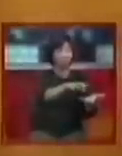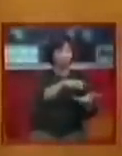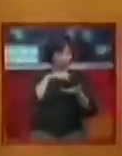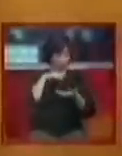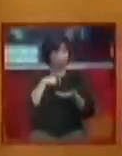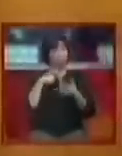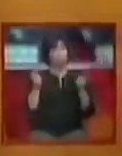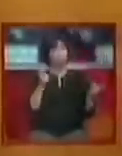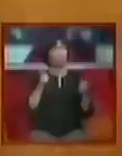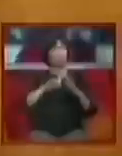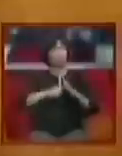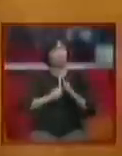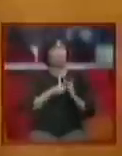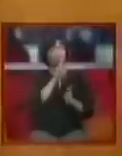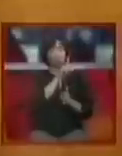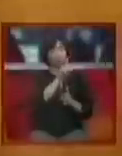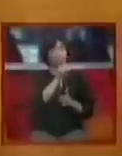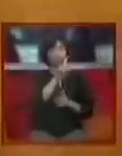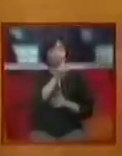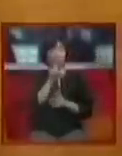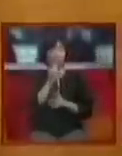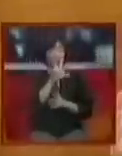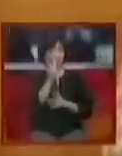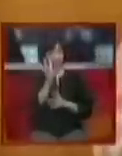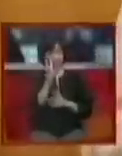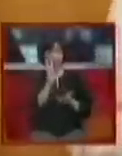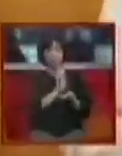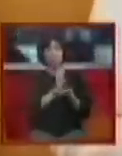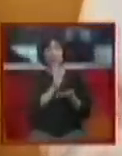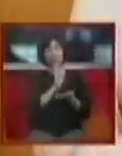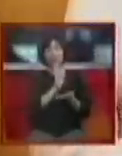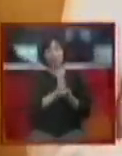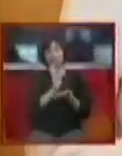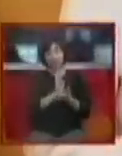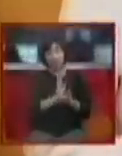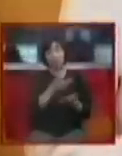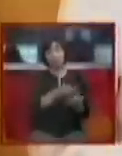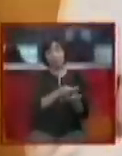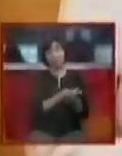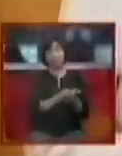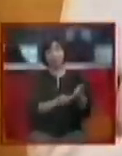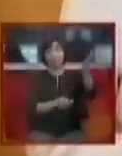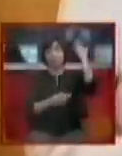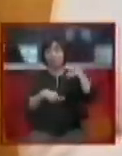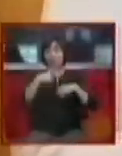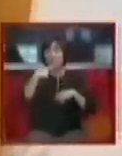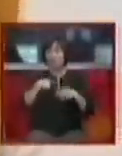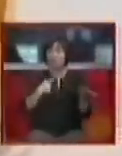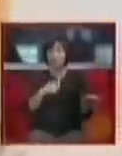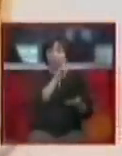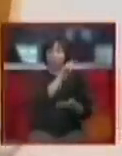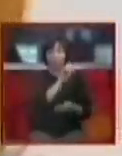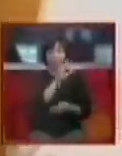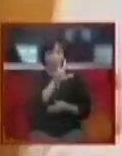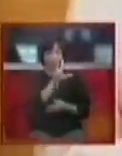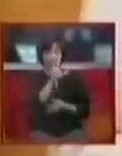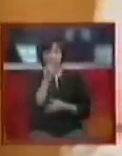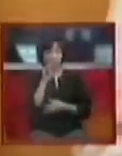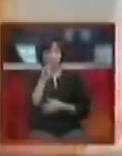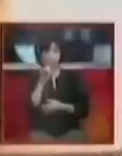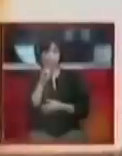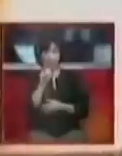177 billion pesos. Di po ba't noon, pinaniwala tayo na 1.3 million metric